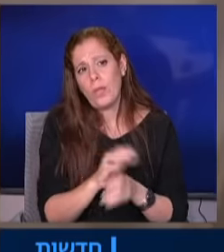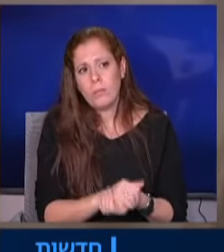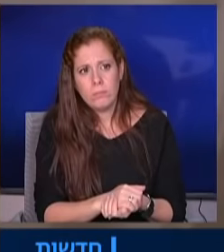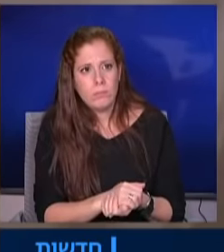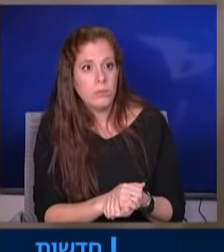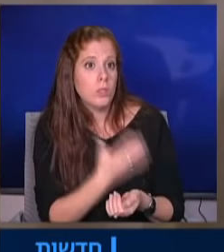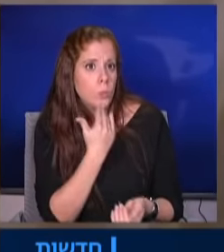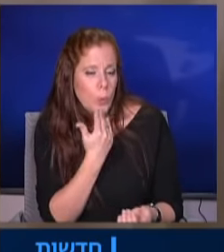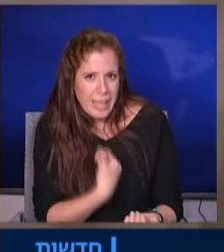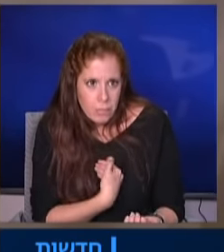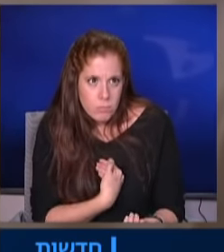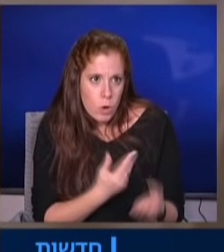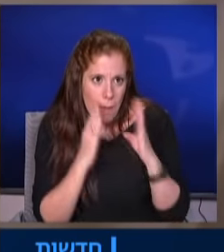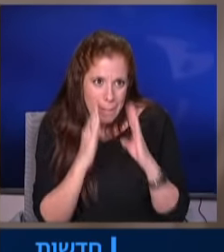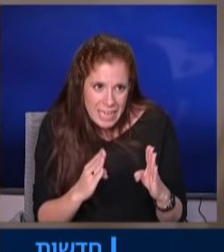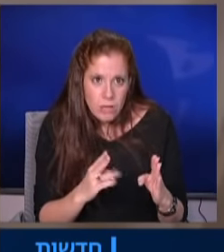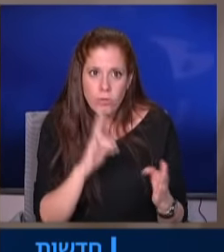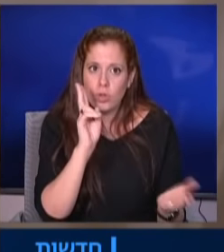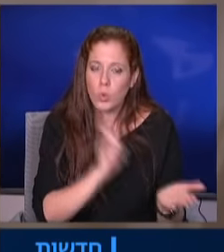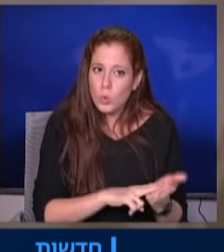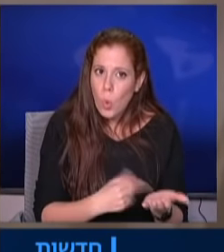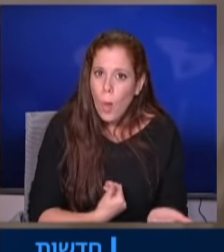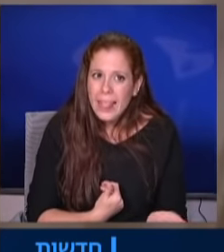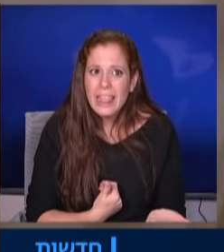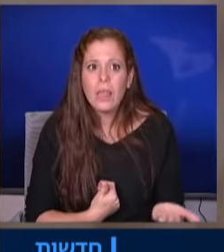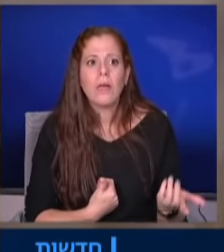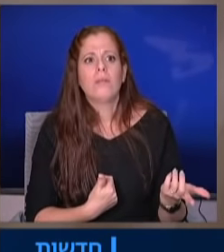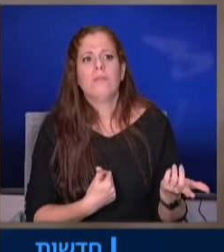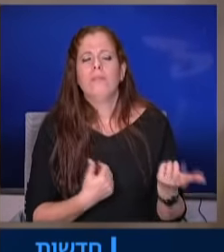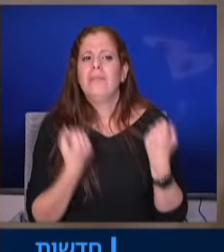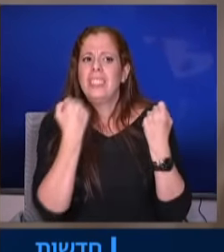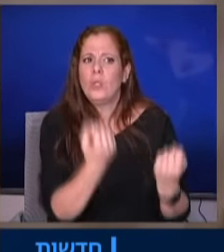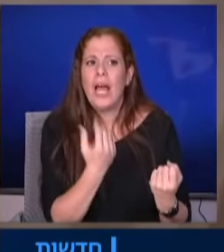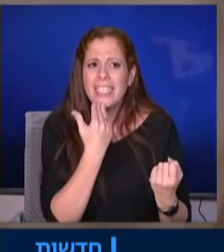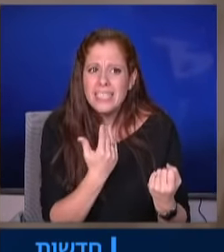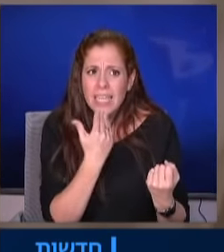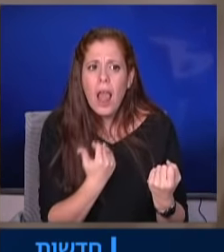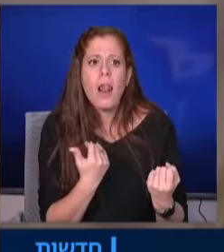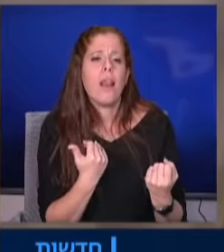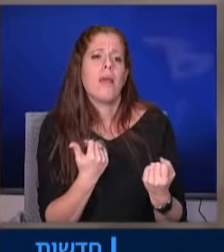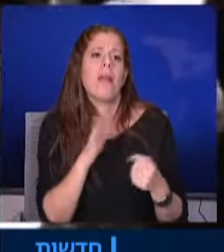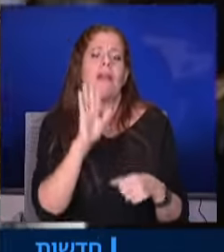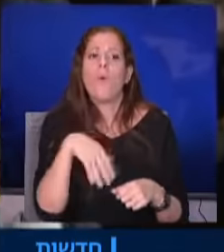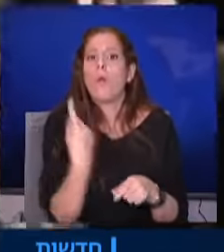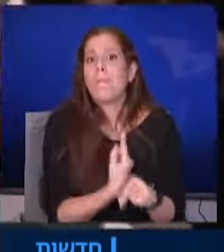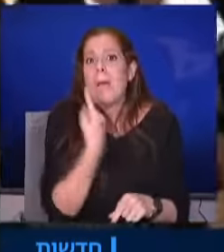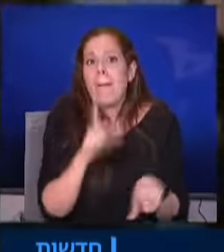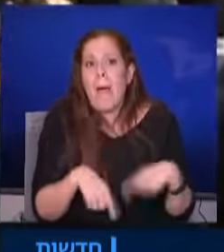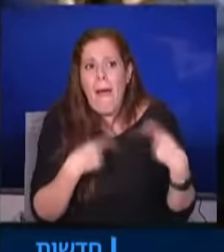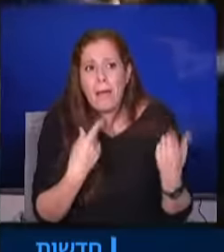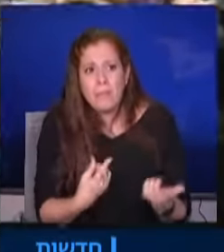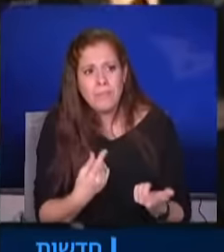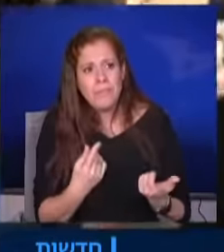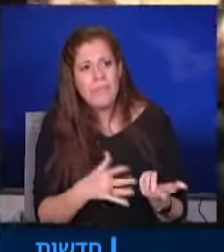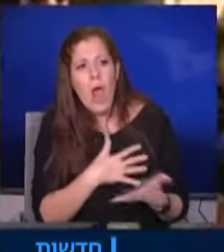people, I believe we have the right to go to Israel at least once in our lives and to